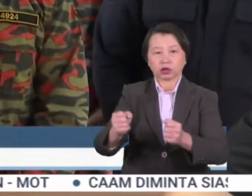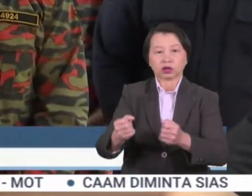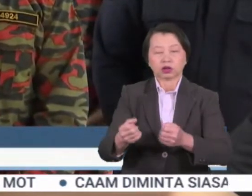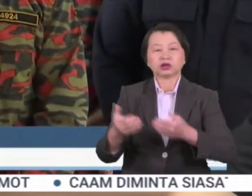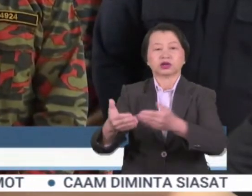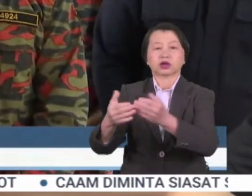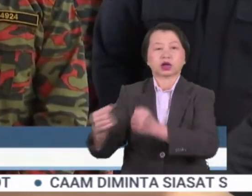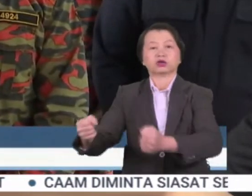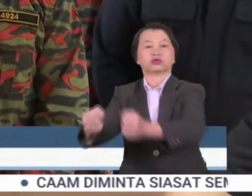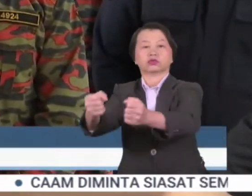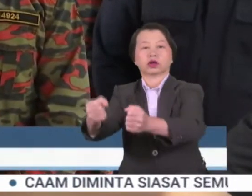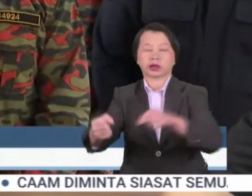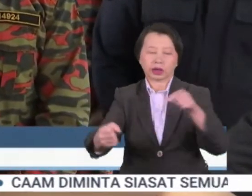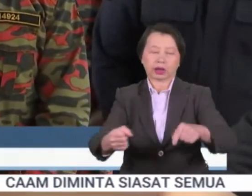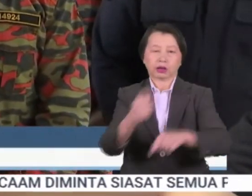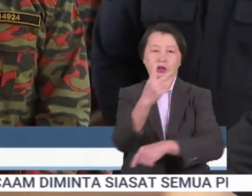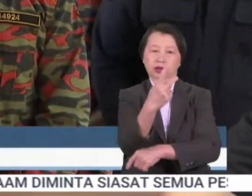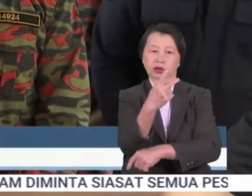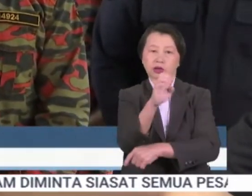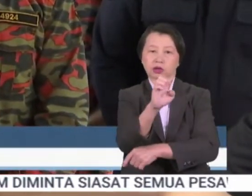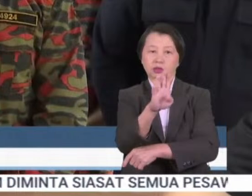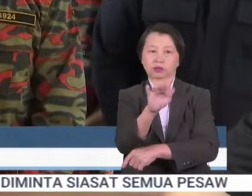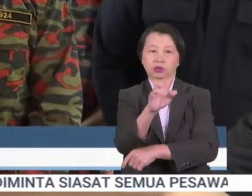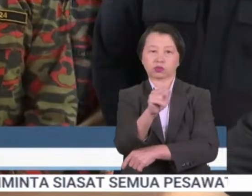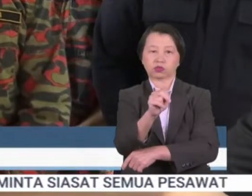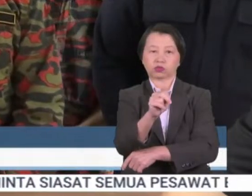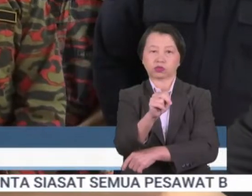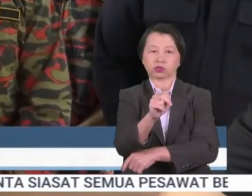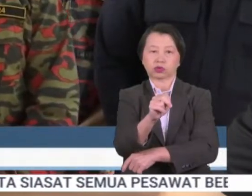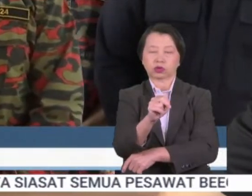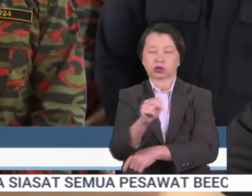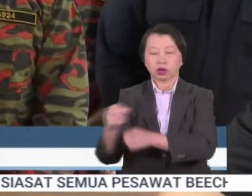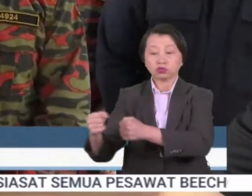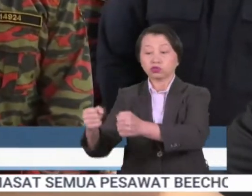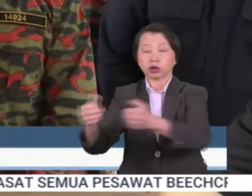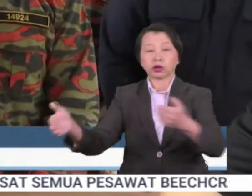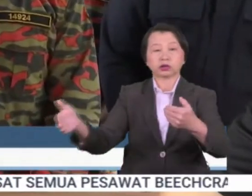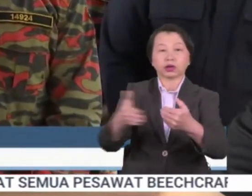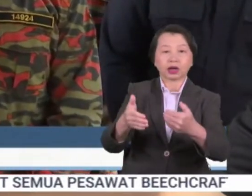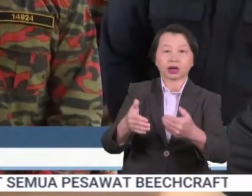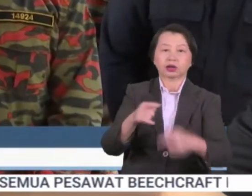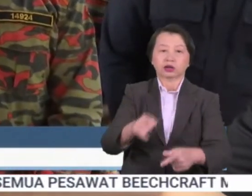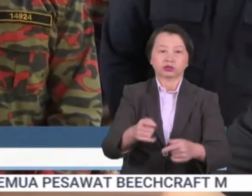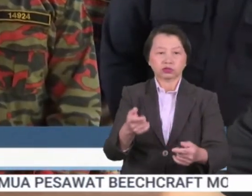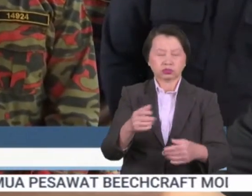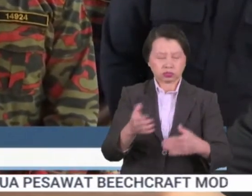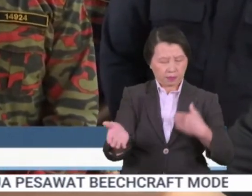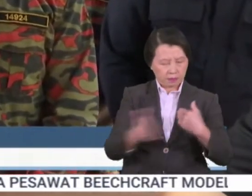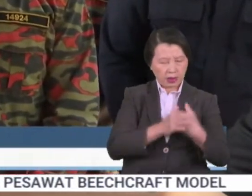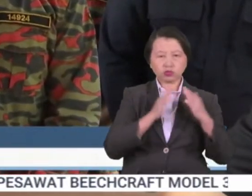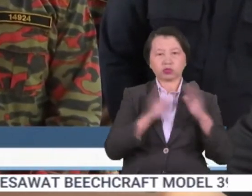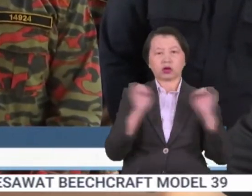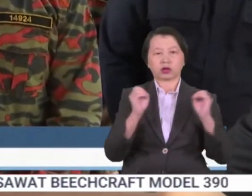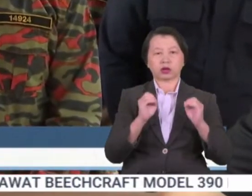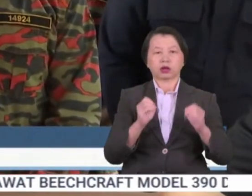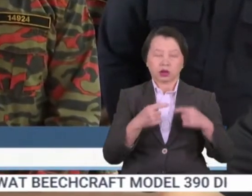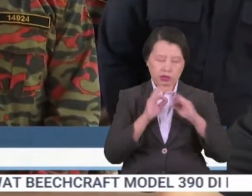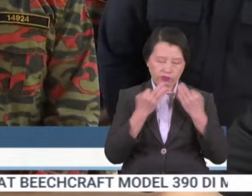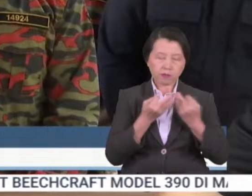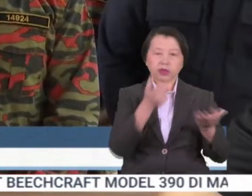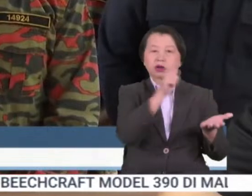berdekatan dengan sungai dan tidak balik sampai ke petang jadi laporan telah dibuat kita terima